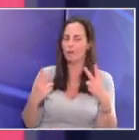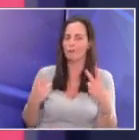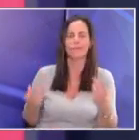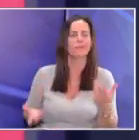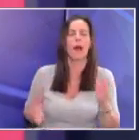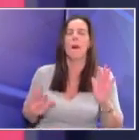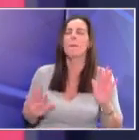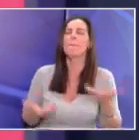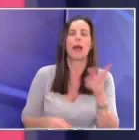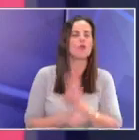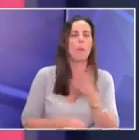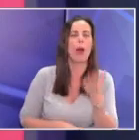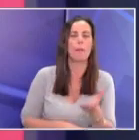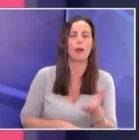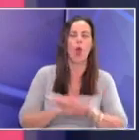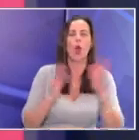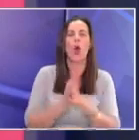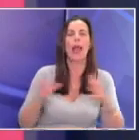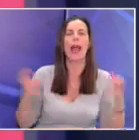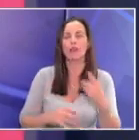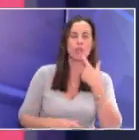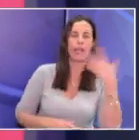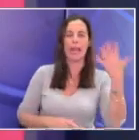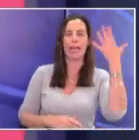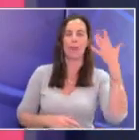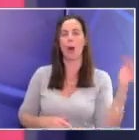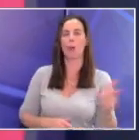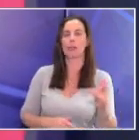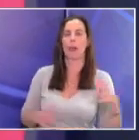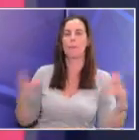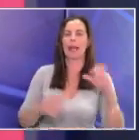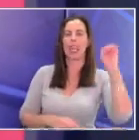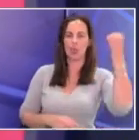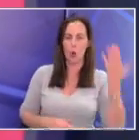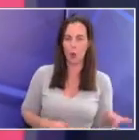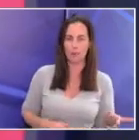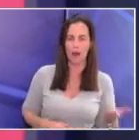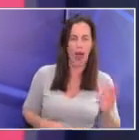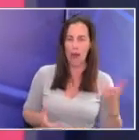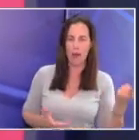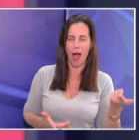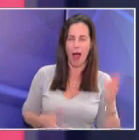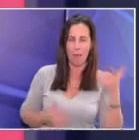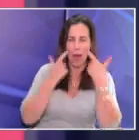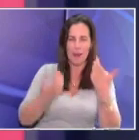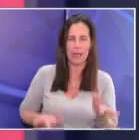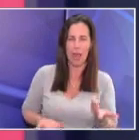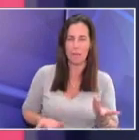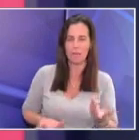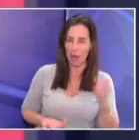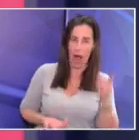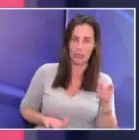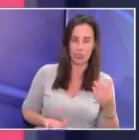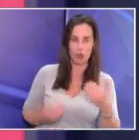מה הם מגינים פה? כל החבר'ה שנקראים באופוזיציה המחנה הציוני. על מה הם מגינים פה?